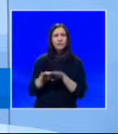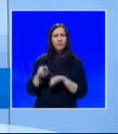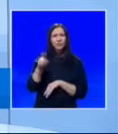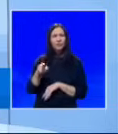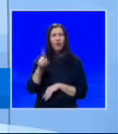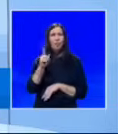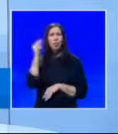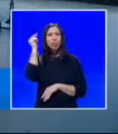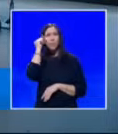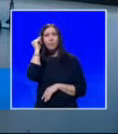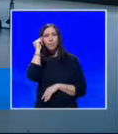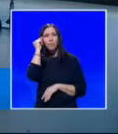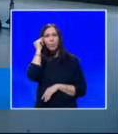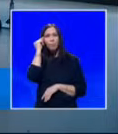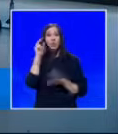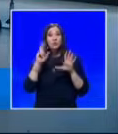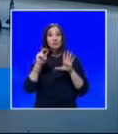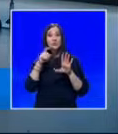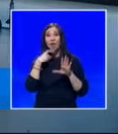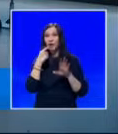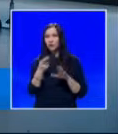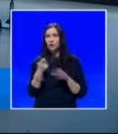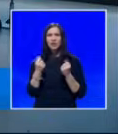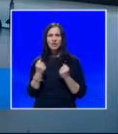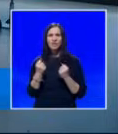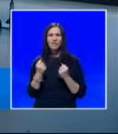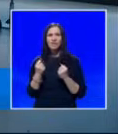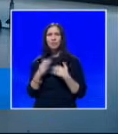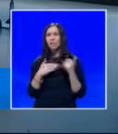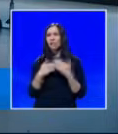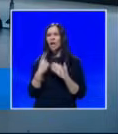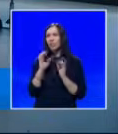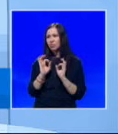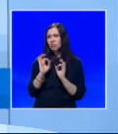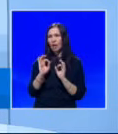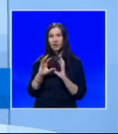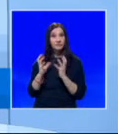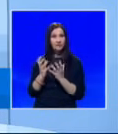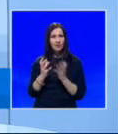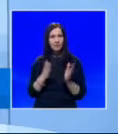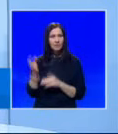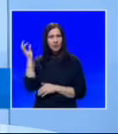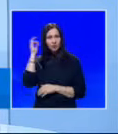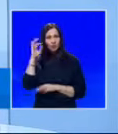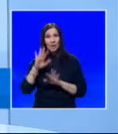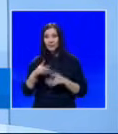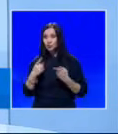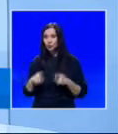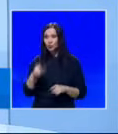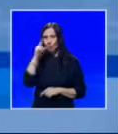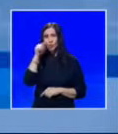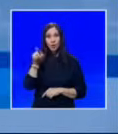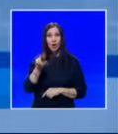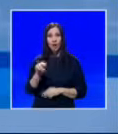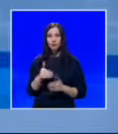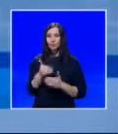си спомням от 80-те години, живеят на практика в един такъв свят. Чухме обаче и нещо друго от Путин. Той